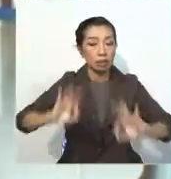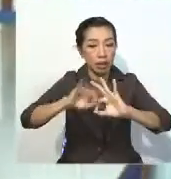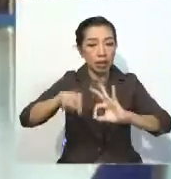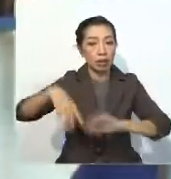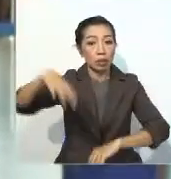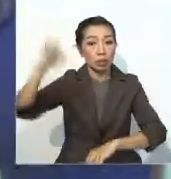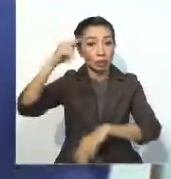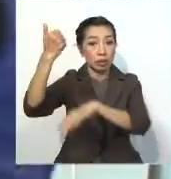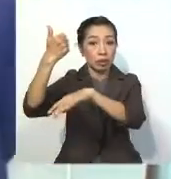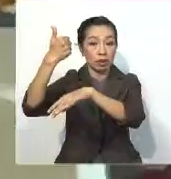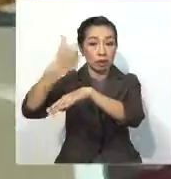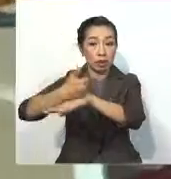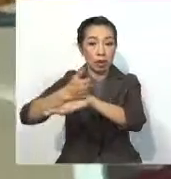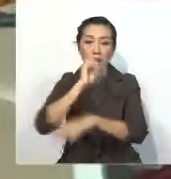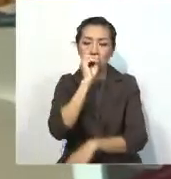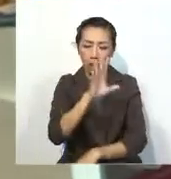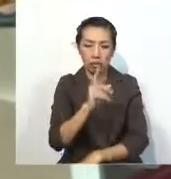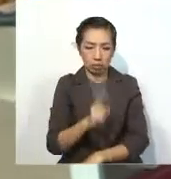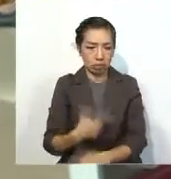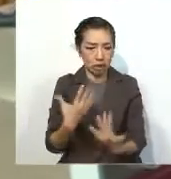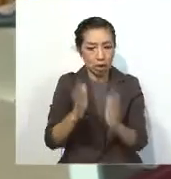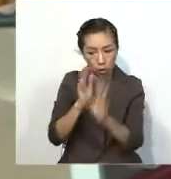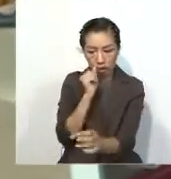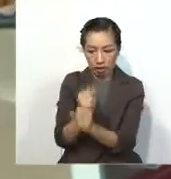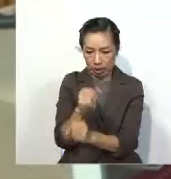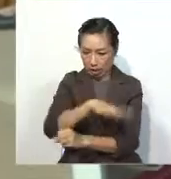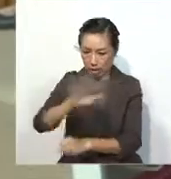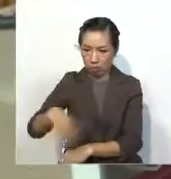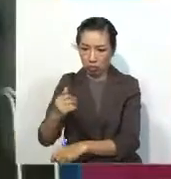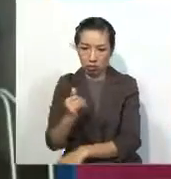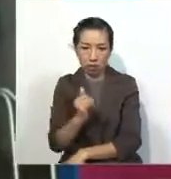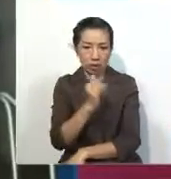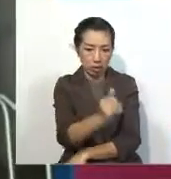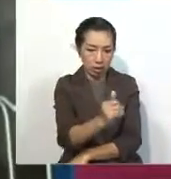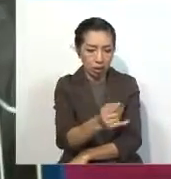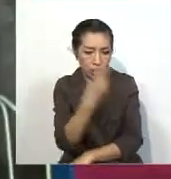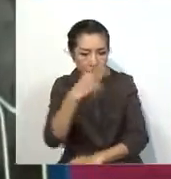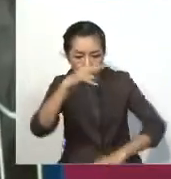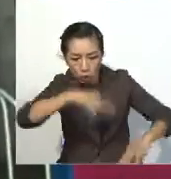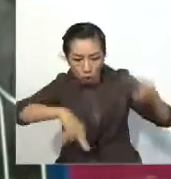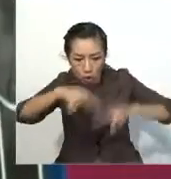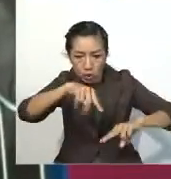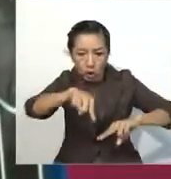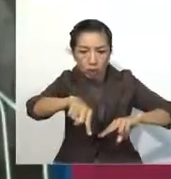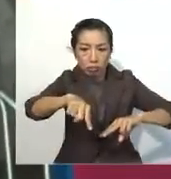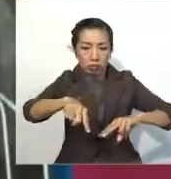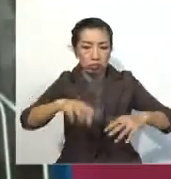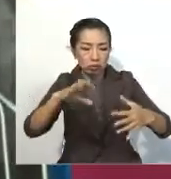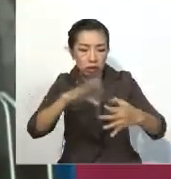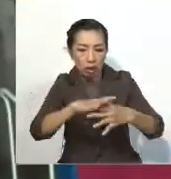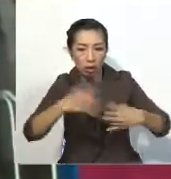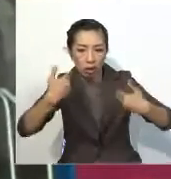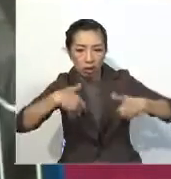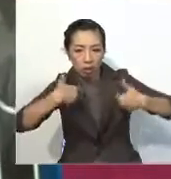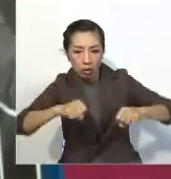ทั้งผู้อำนวยการท่าอากาศยานสุวรรณภูมิได้กำชับให้เจ้าหน้าที่ลงพื้นที่ไปสุ่มตรวจสอบเรื่องของการรับจ้